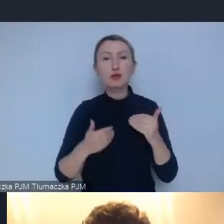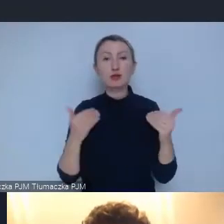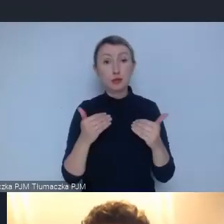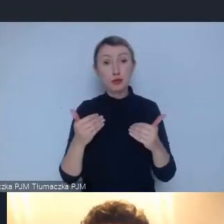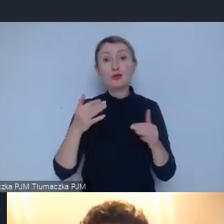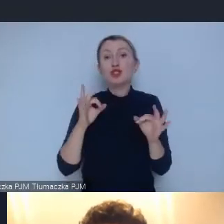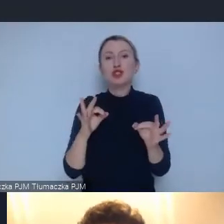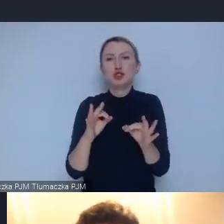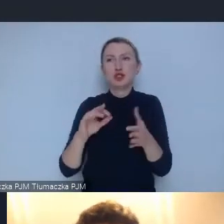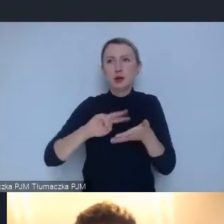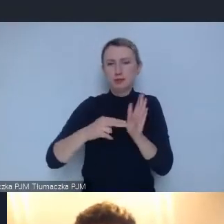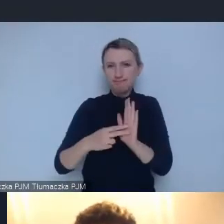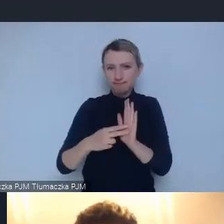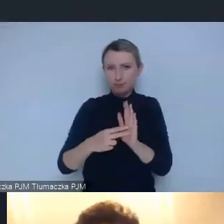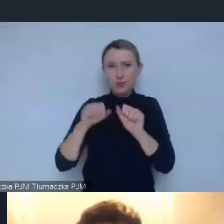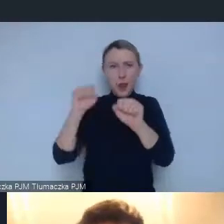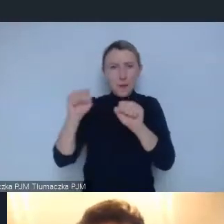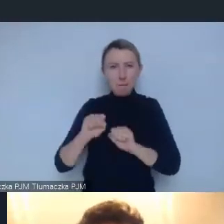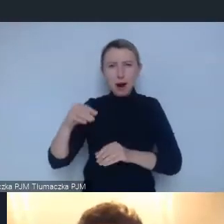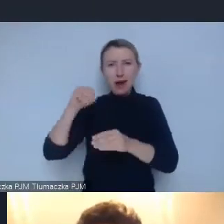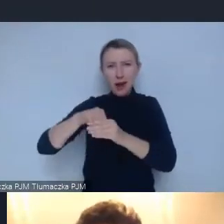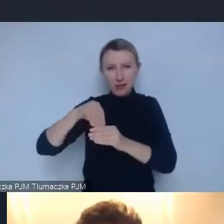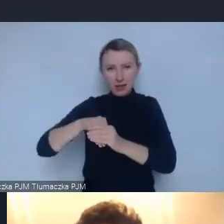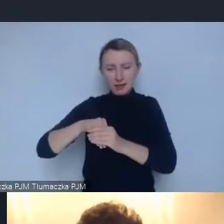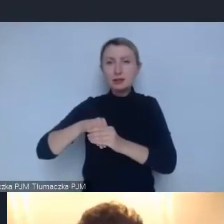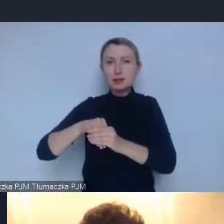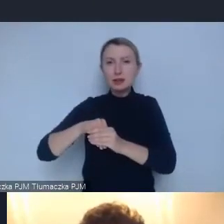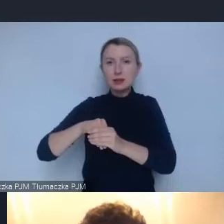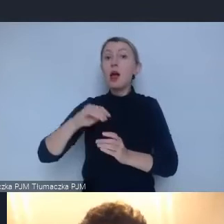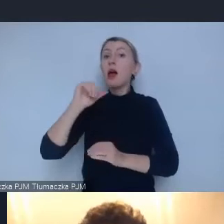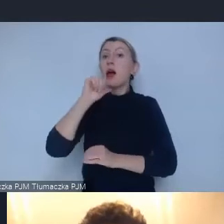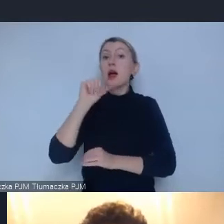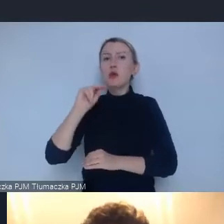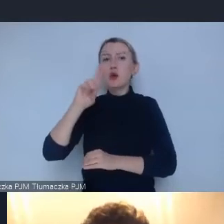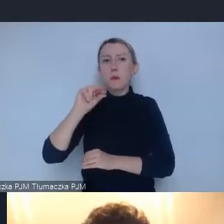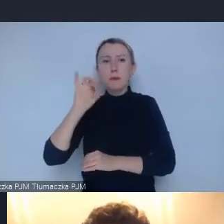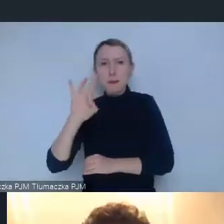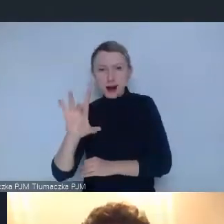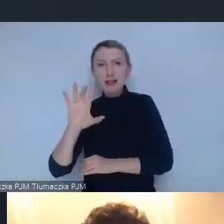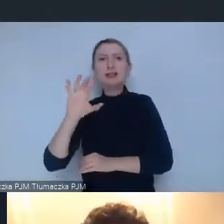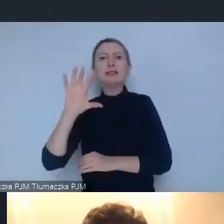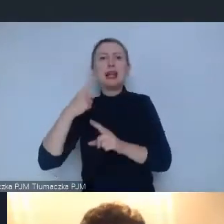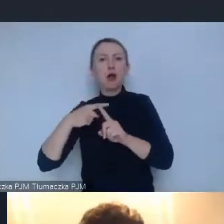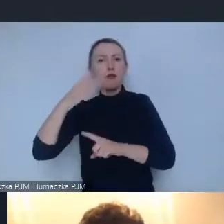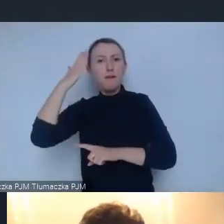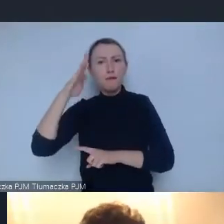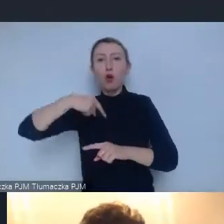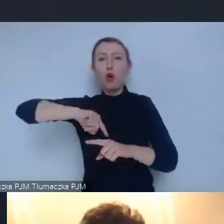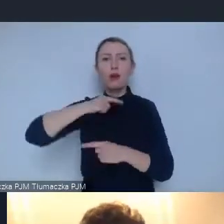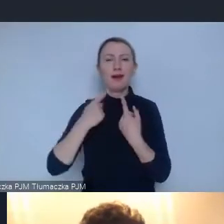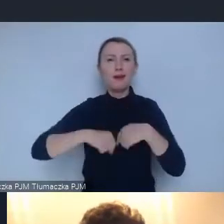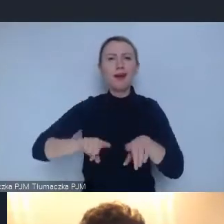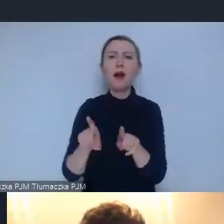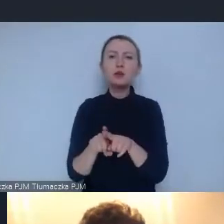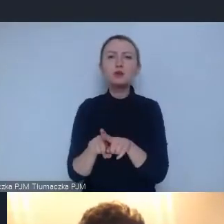ramach strategicznego parku inwestycyjnego Europark Stalowa Wola. Realizujemy tą